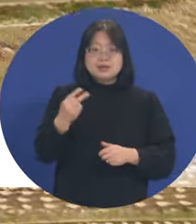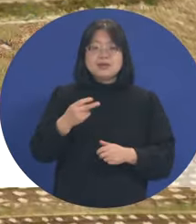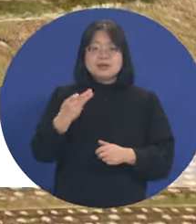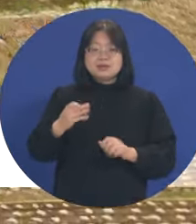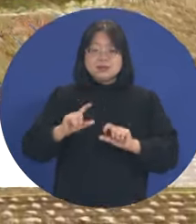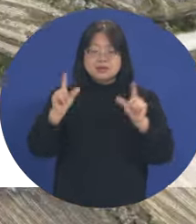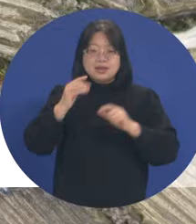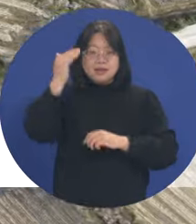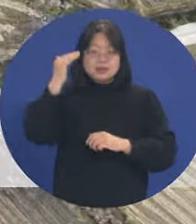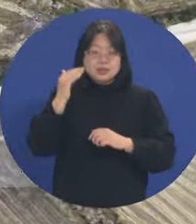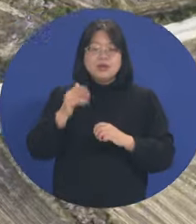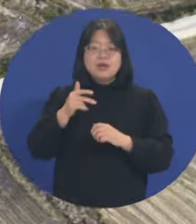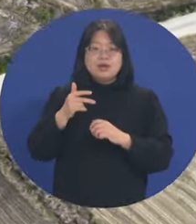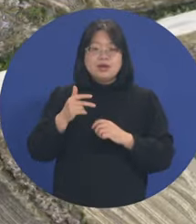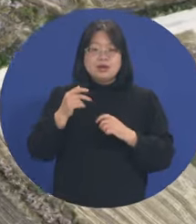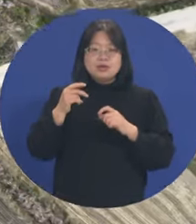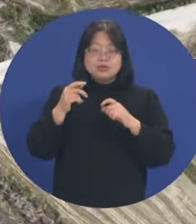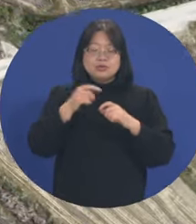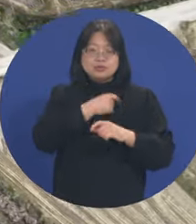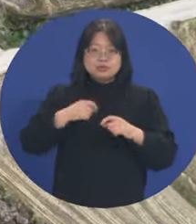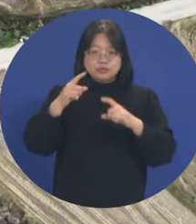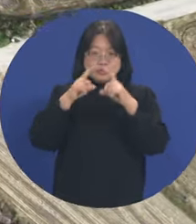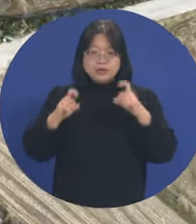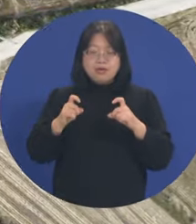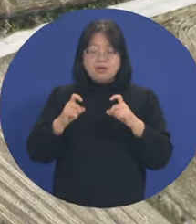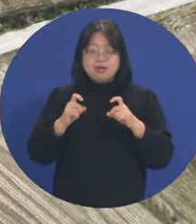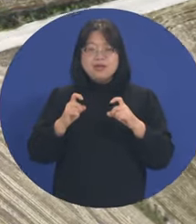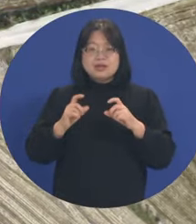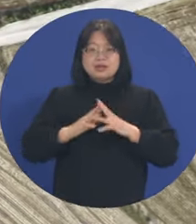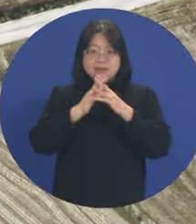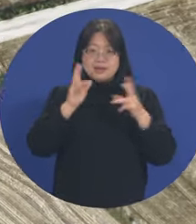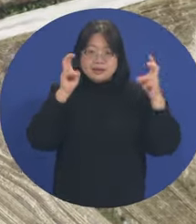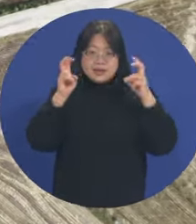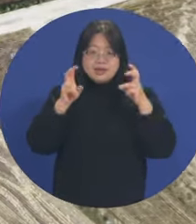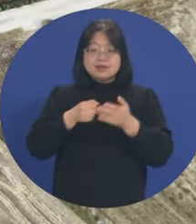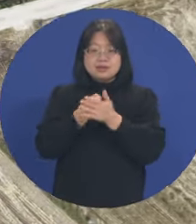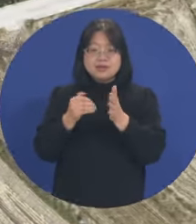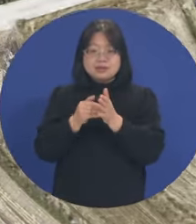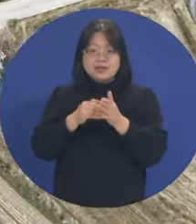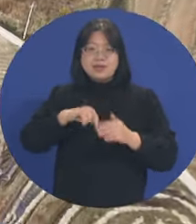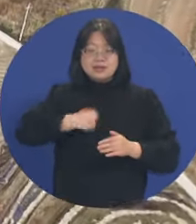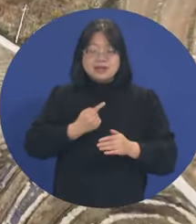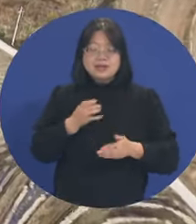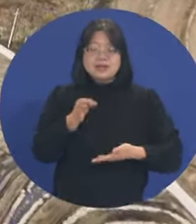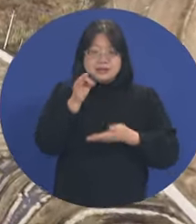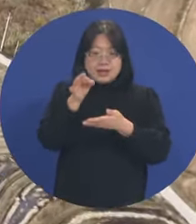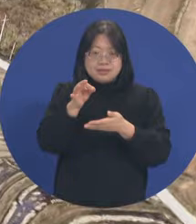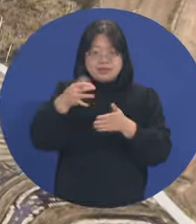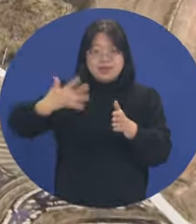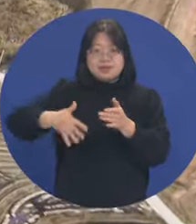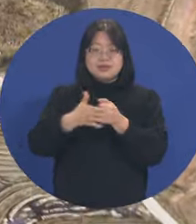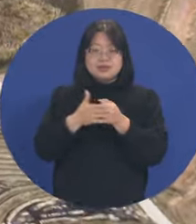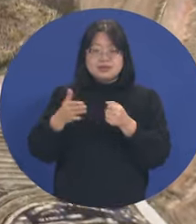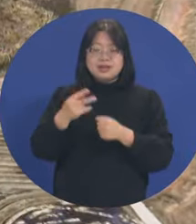민간사업으로시작된현덕지구개발은2014년 한국의정성개발을 사업자로선정했으나,